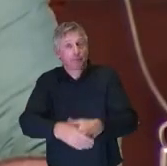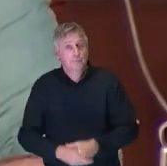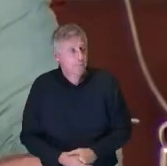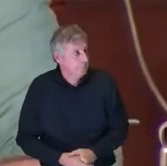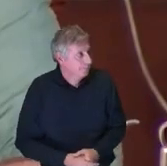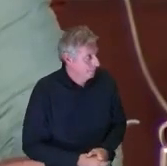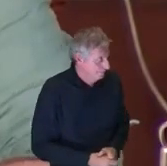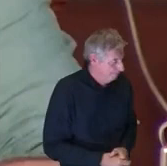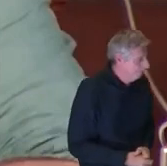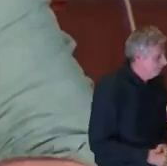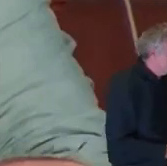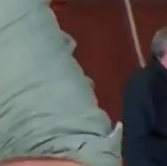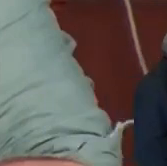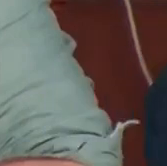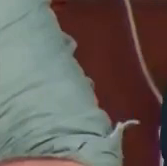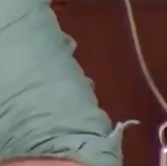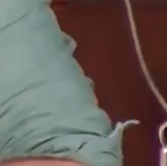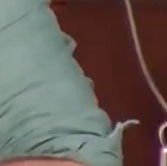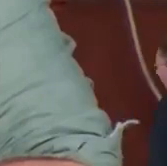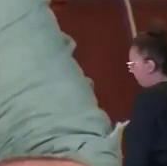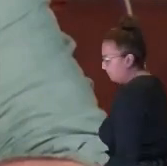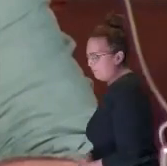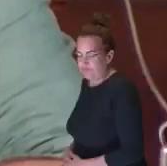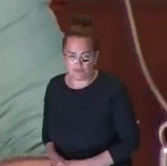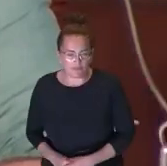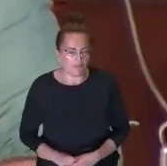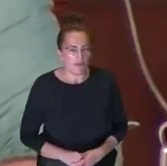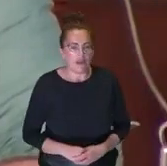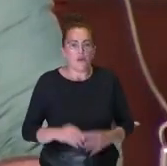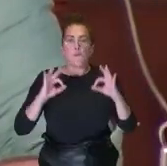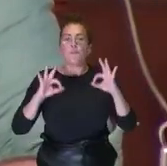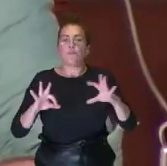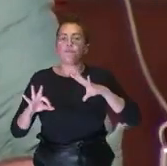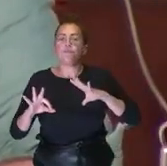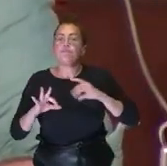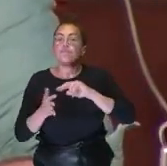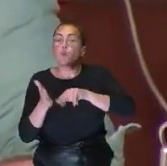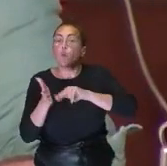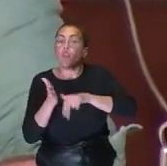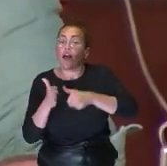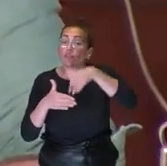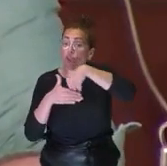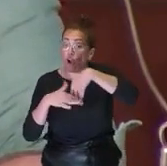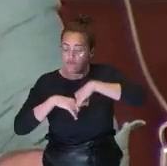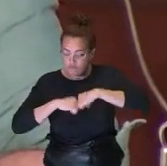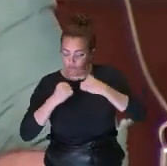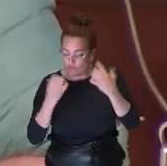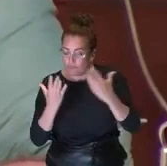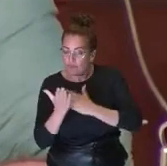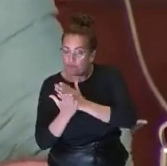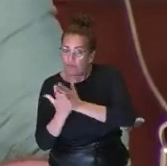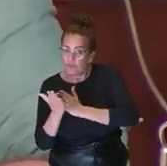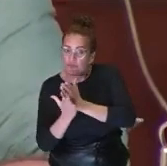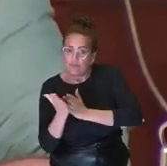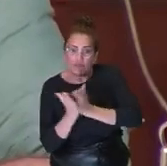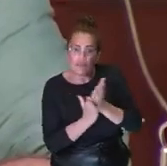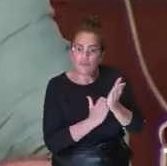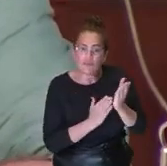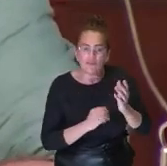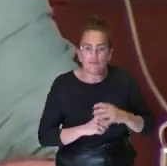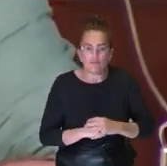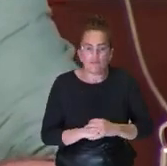Il y a plusieurs axes d'action à ce contrat. Le premier axe tourne autour de la question de l'urbanisme réglementaire